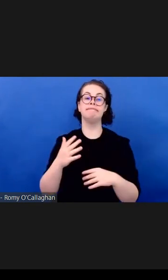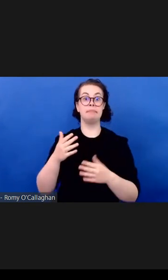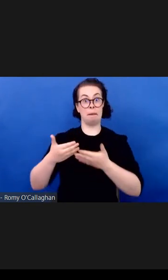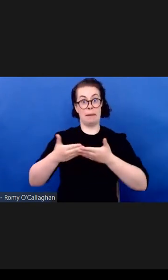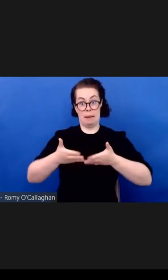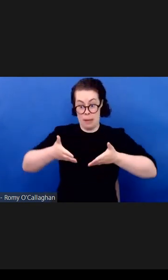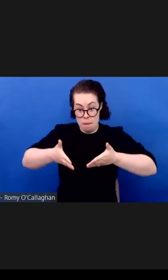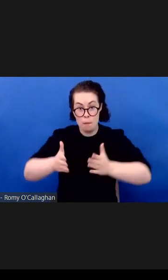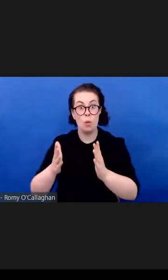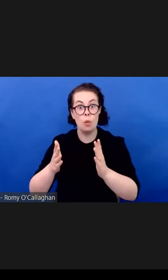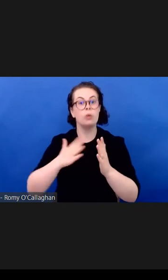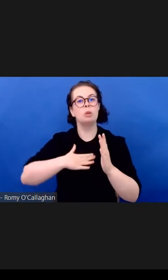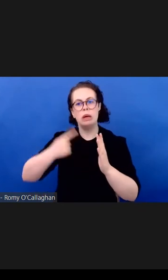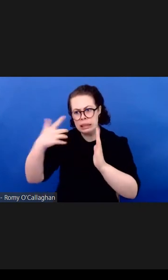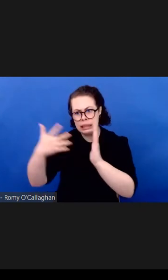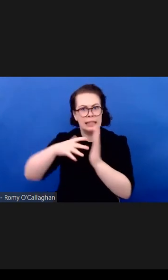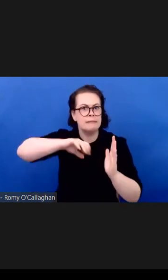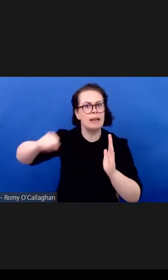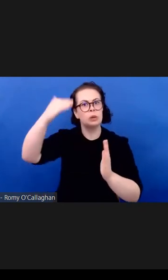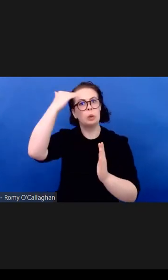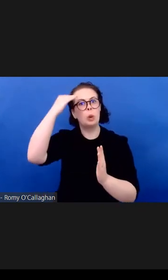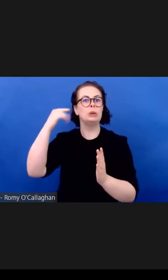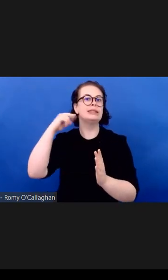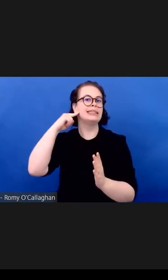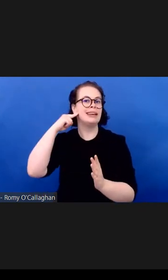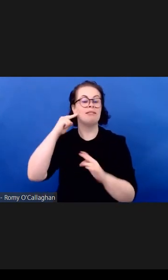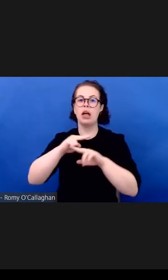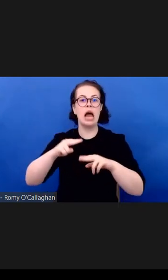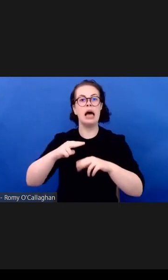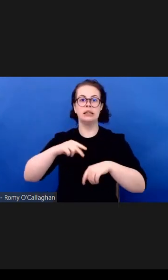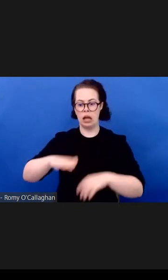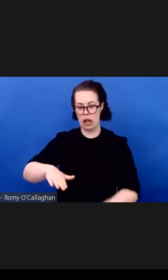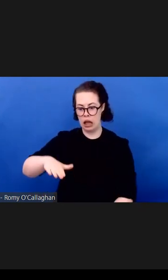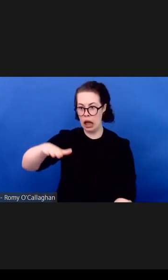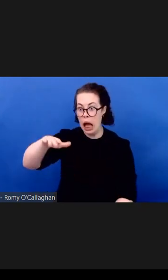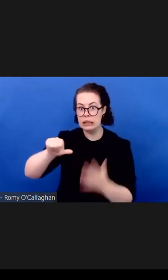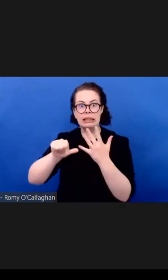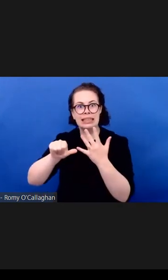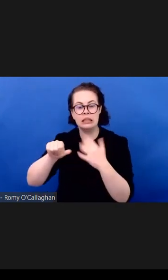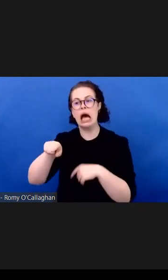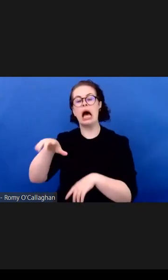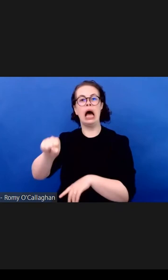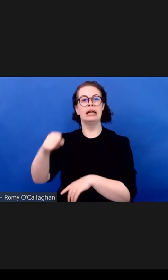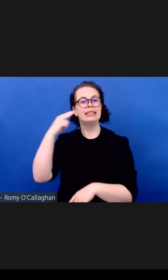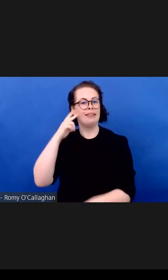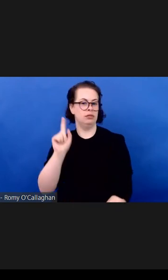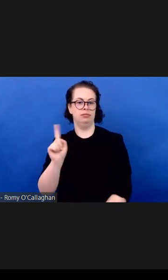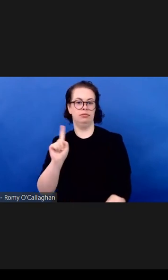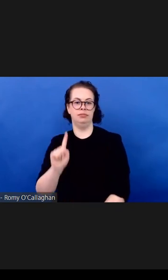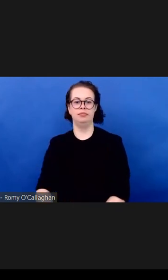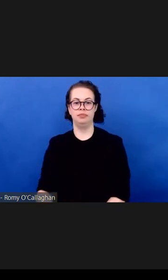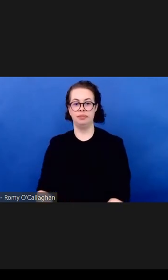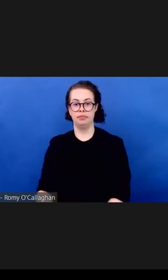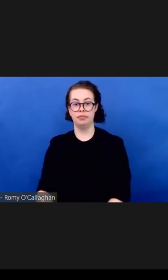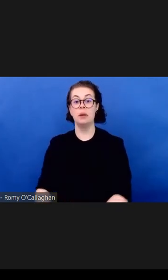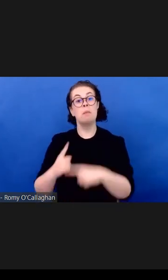বাচ্চা জন্মের সাথে সাথে বোঝা যায় বাচ্চাটা বধির, তাহলে আমাদের ক্ষেত্রে আরও ভালো হয়। আমাদের দাবি জানানো হয় যে ক্লাস 5 থেকে